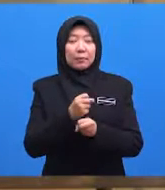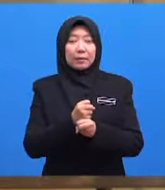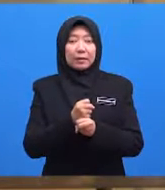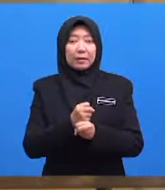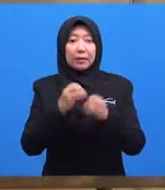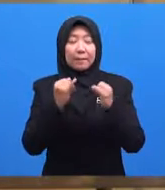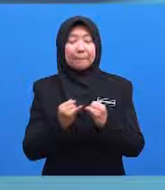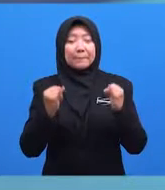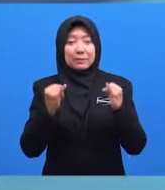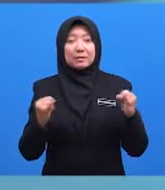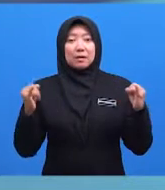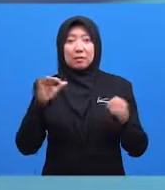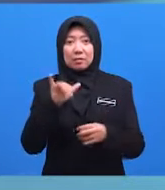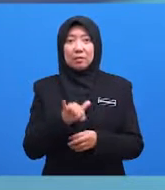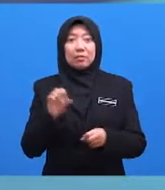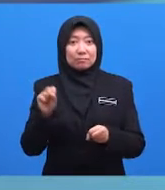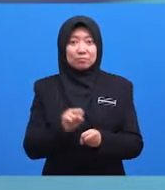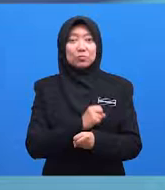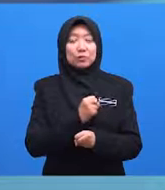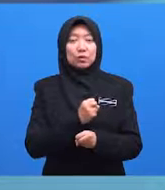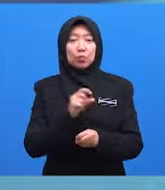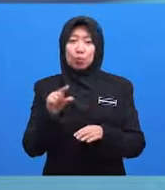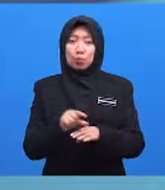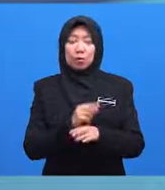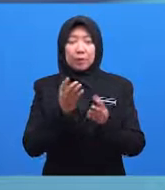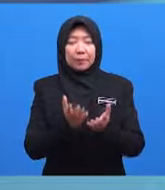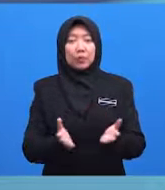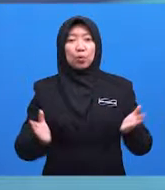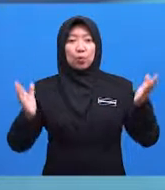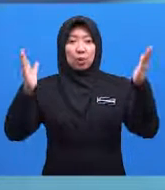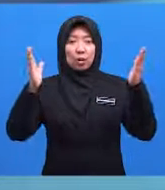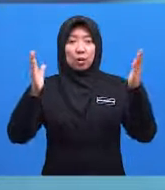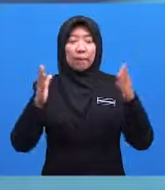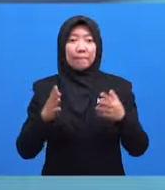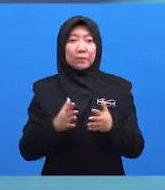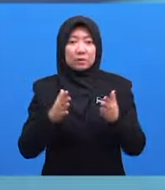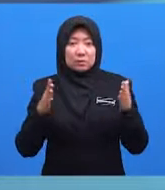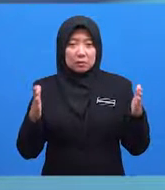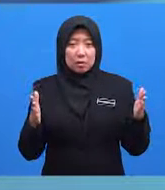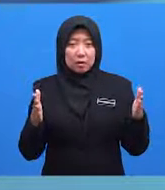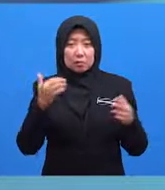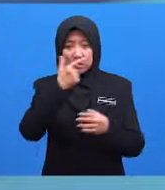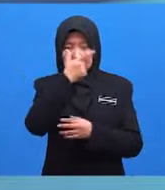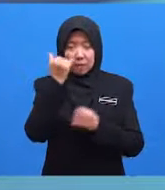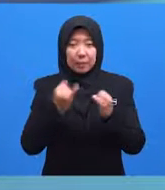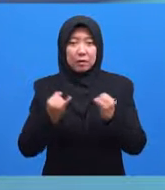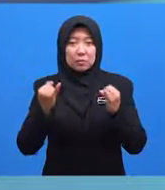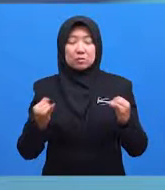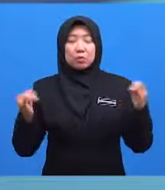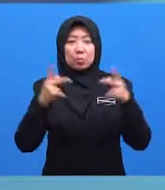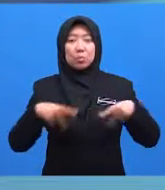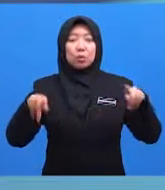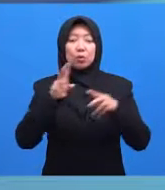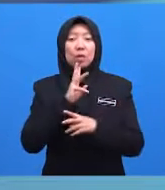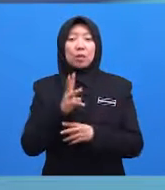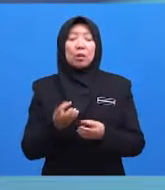pasta yang sempurna. Gunakan periuk yang besar kerana pasta memerlukan air yang banyak